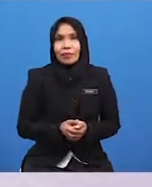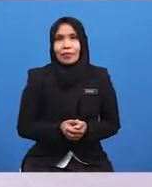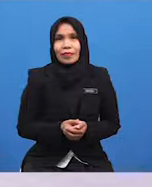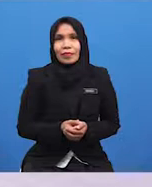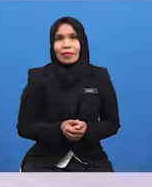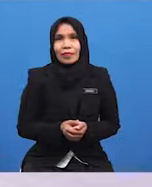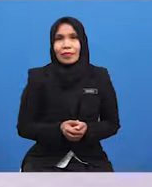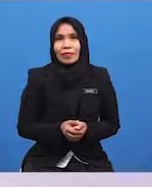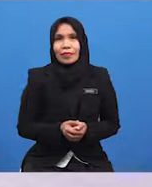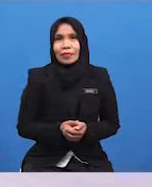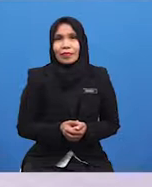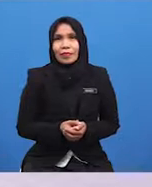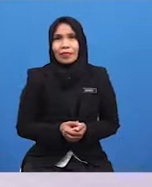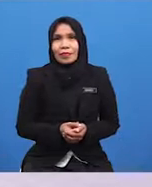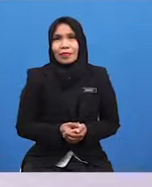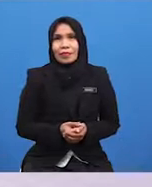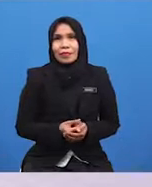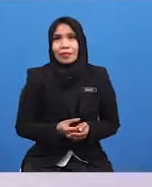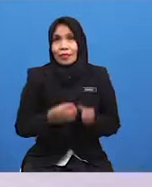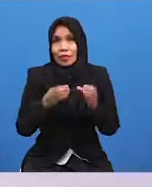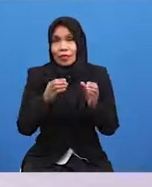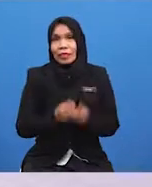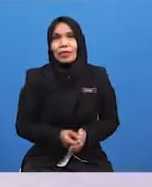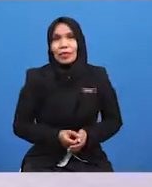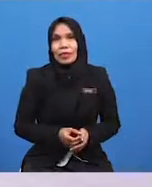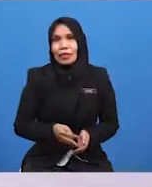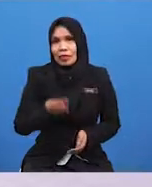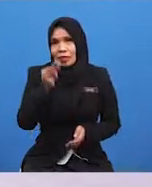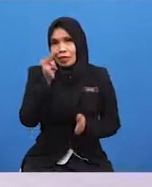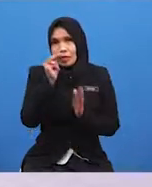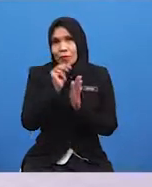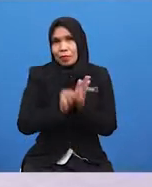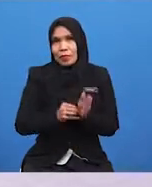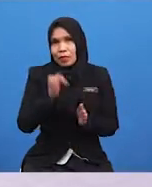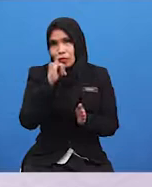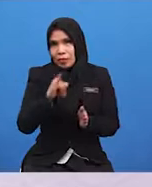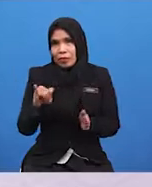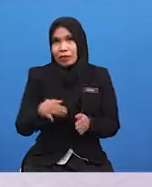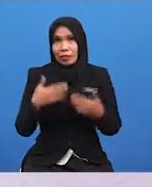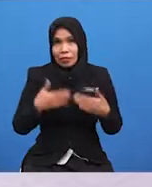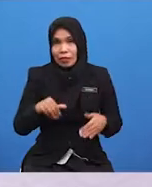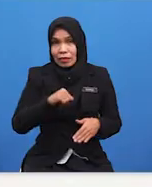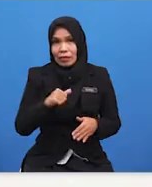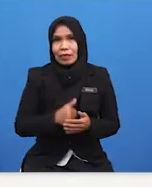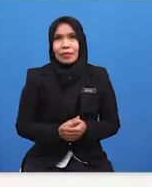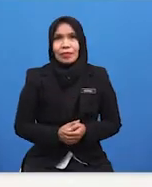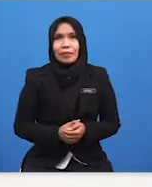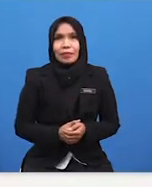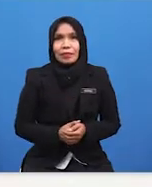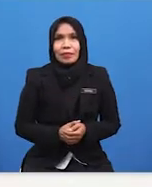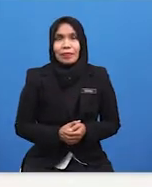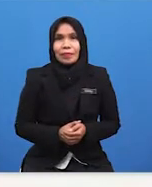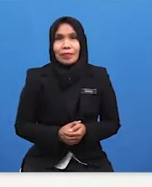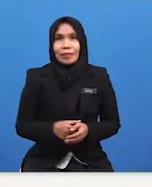dan tidak menghormati diri sendiri dalam beberapa situasi chegou